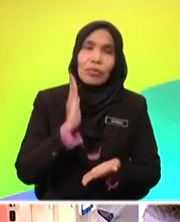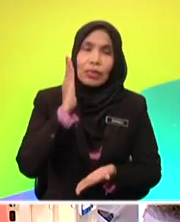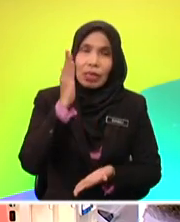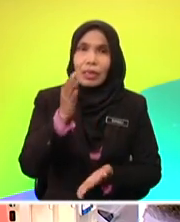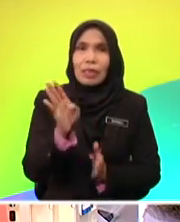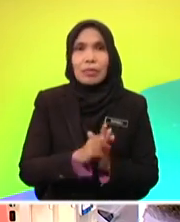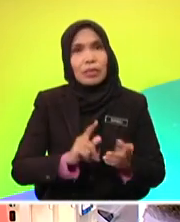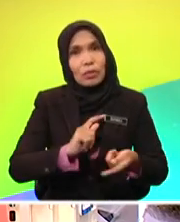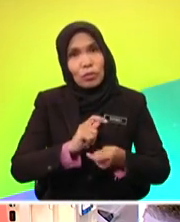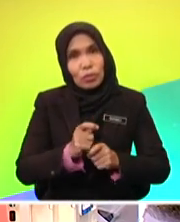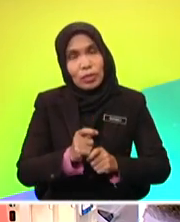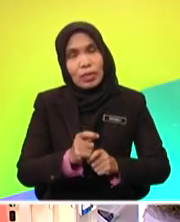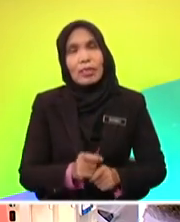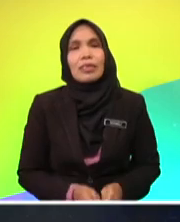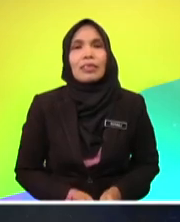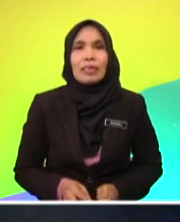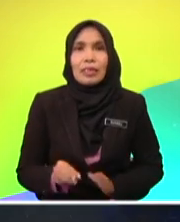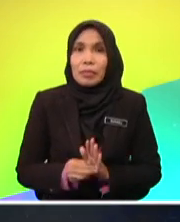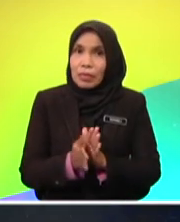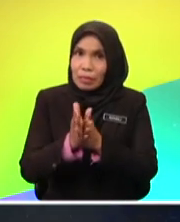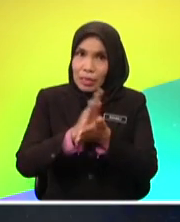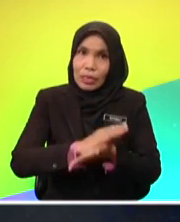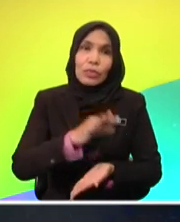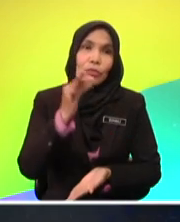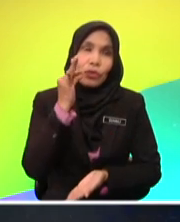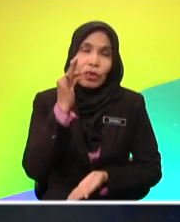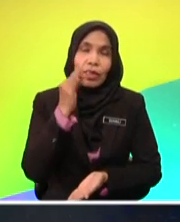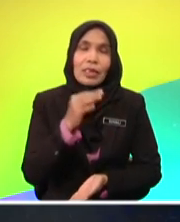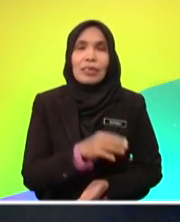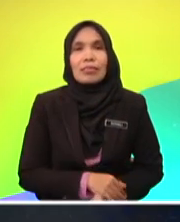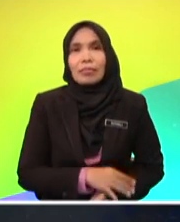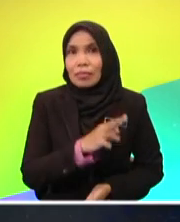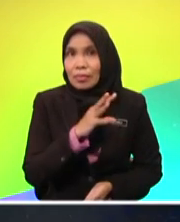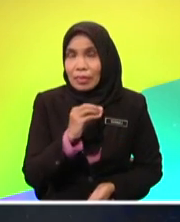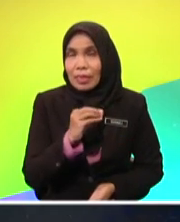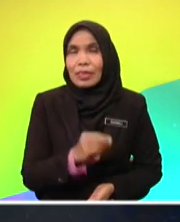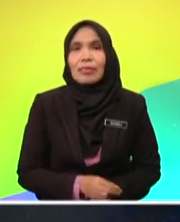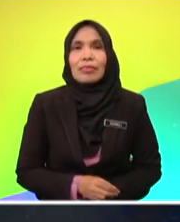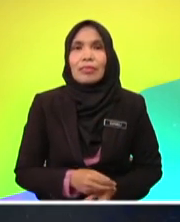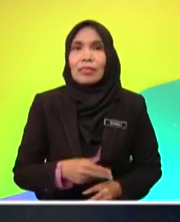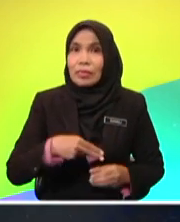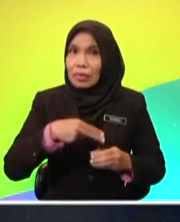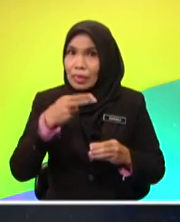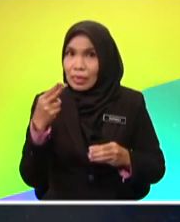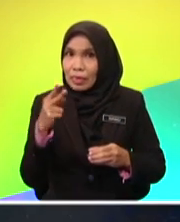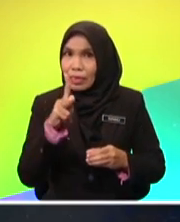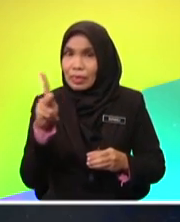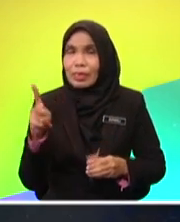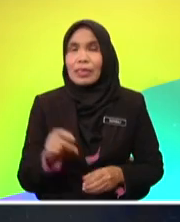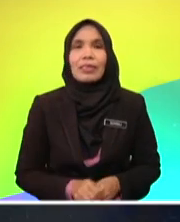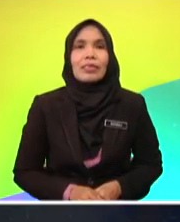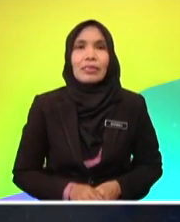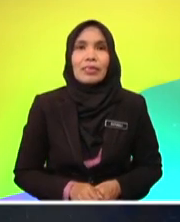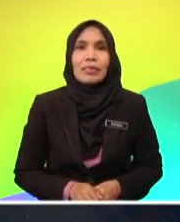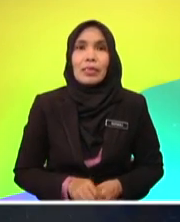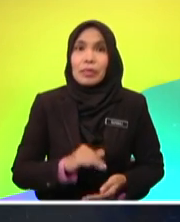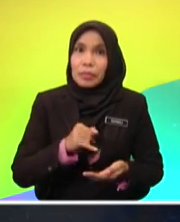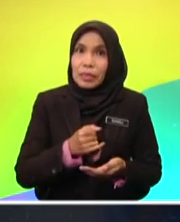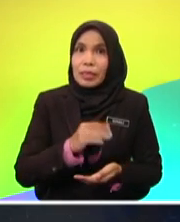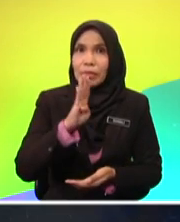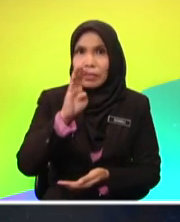buah. Buah dan juga menghasilkan biji bening. Ya, betul. Okey, faham. Maknanya jadi, kat sini, pokok ataupun